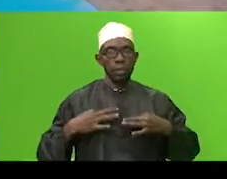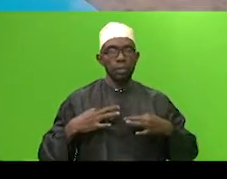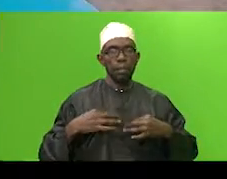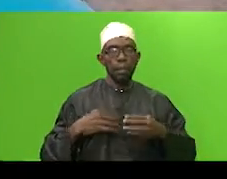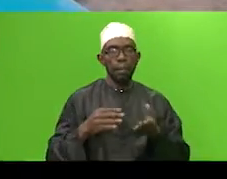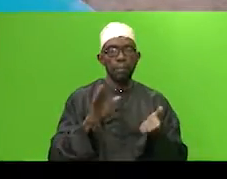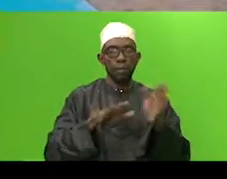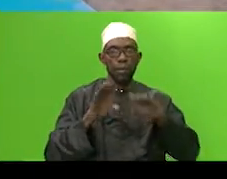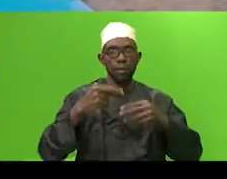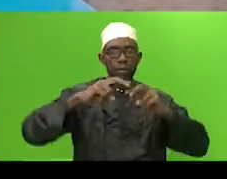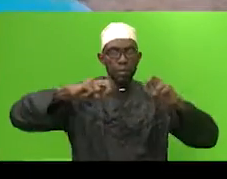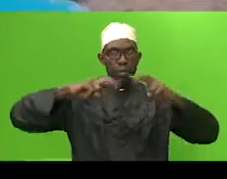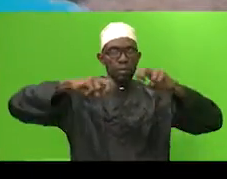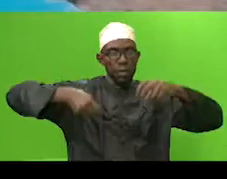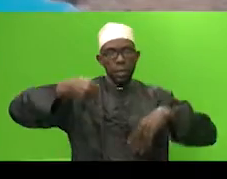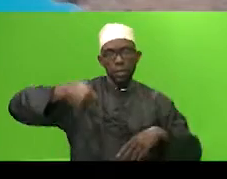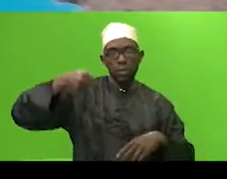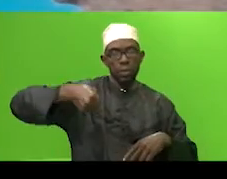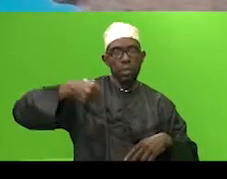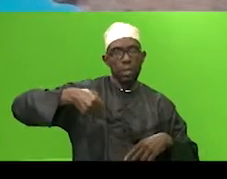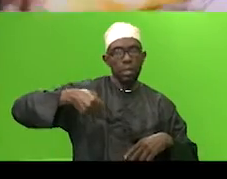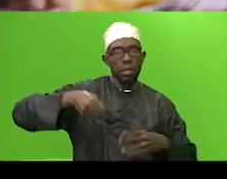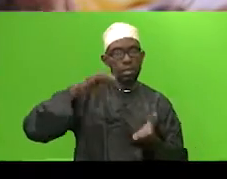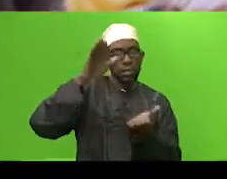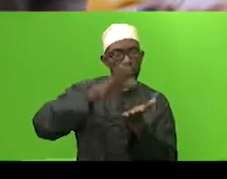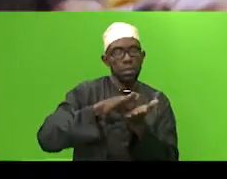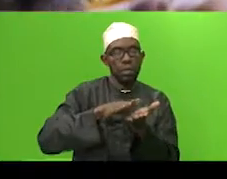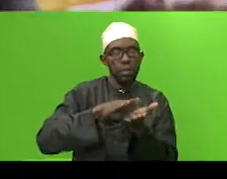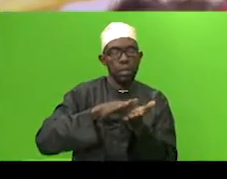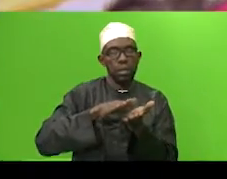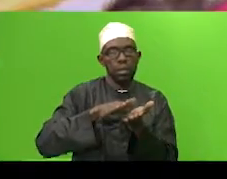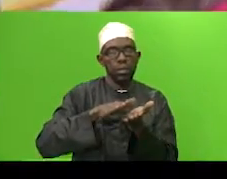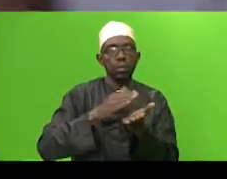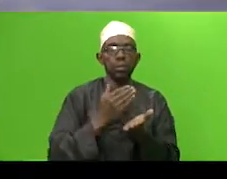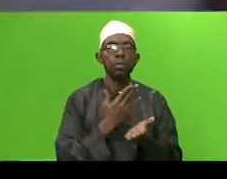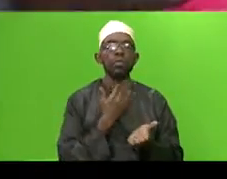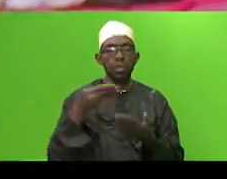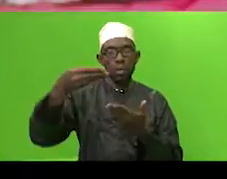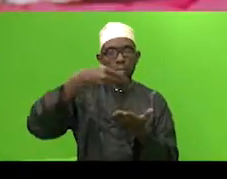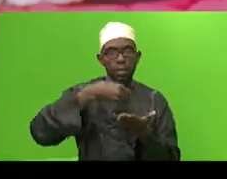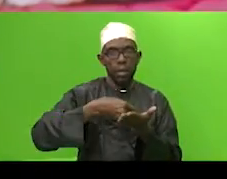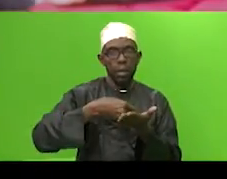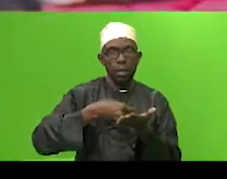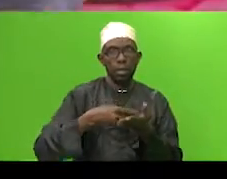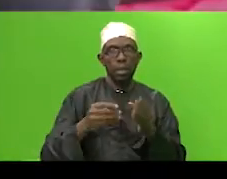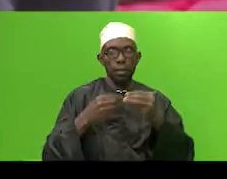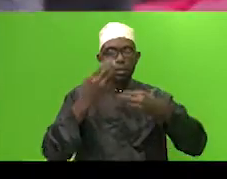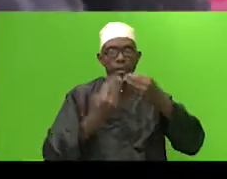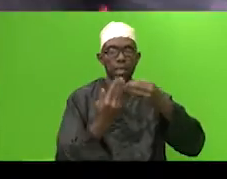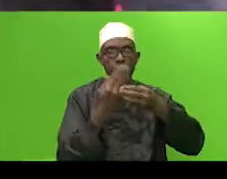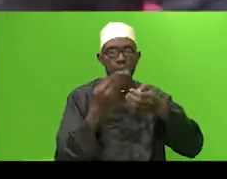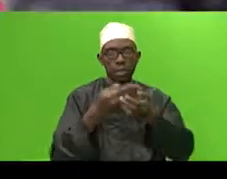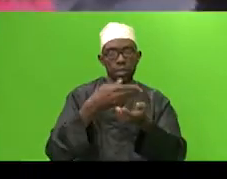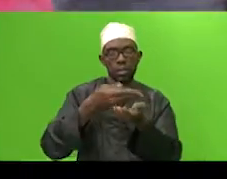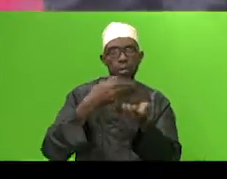anataka mtafutie mfuko yenyewe hapo imeadhirika. Anataka kununua tuseme viazi, nyanya na ana mahali